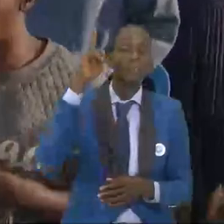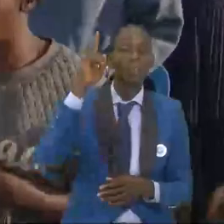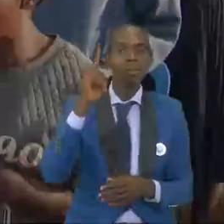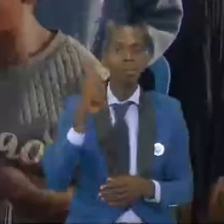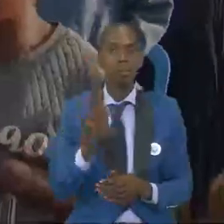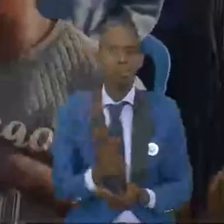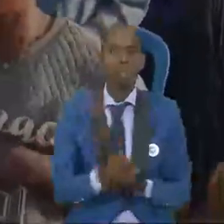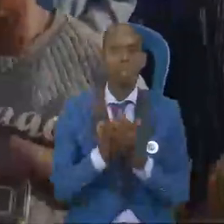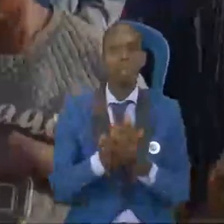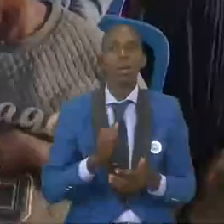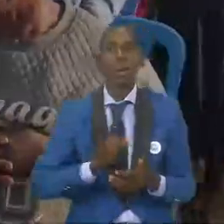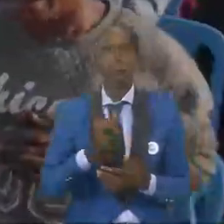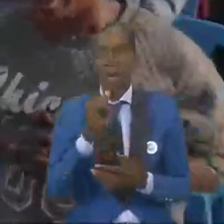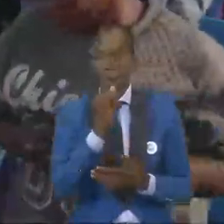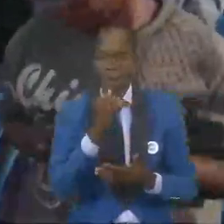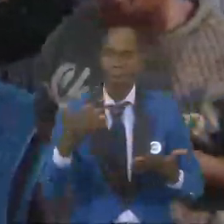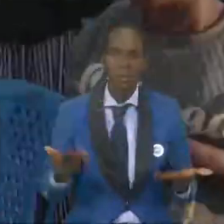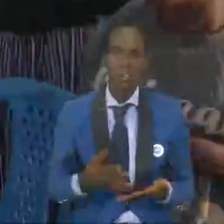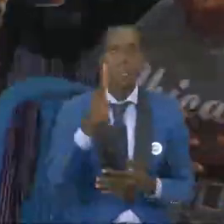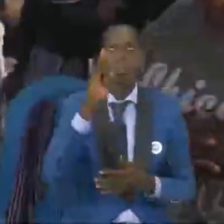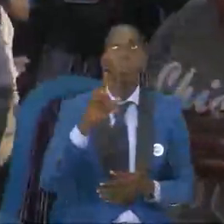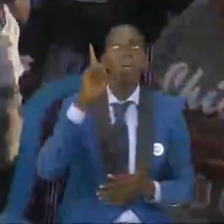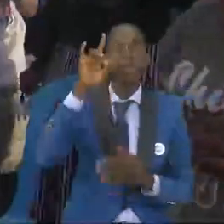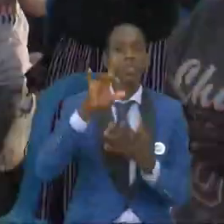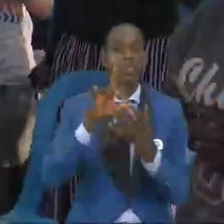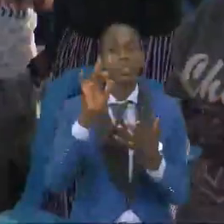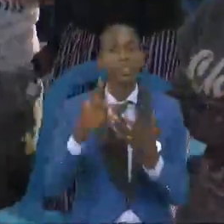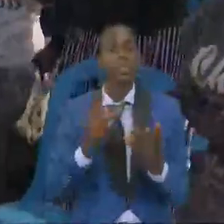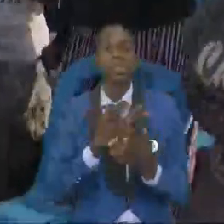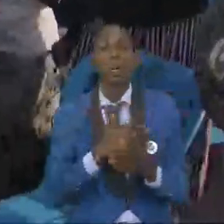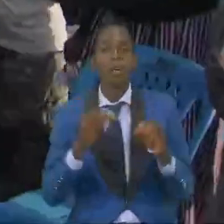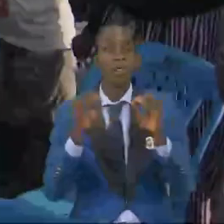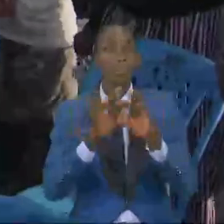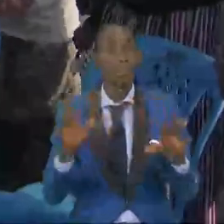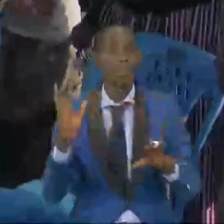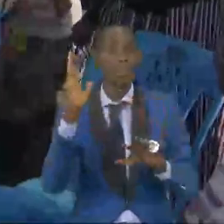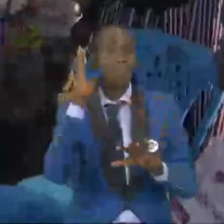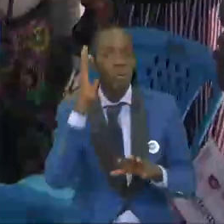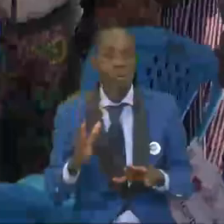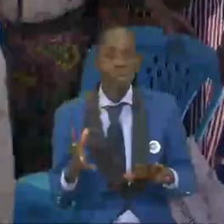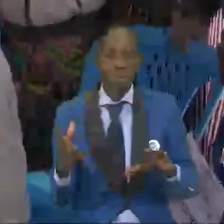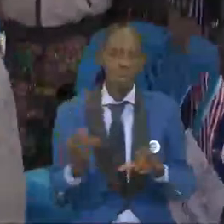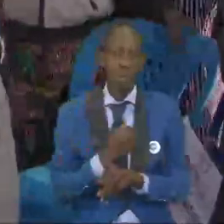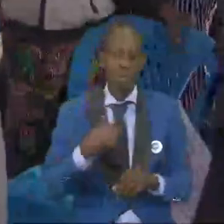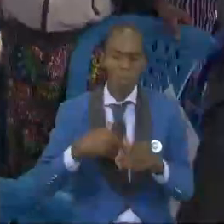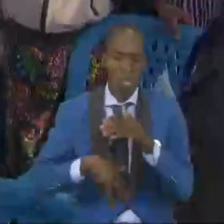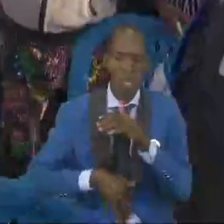Et je suis là par son choix. Je suis là par son décret.